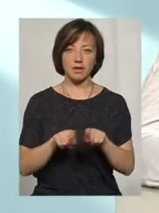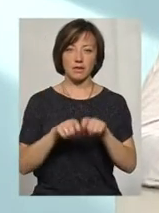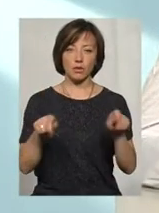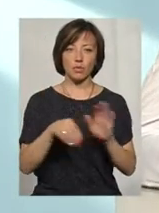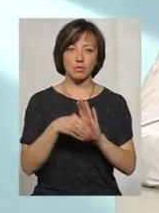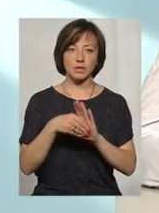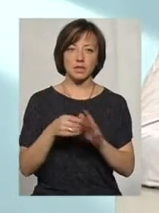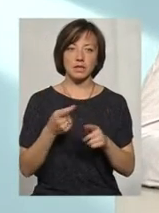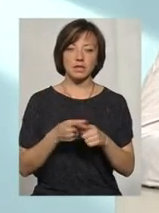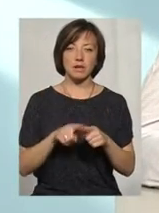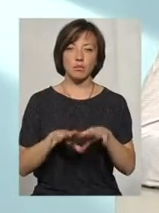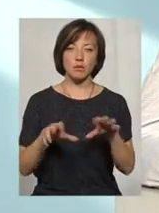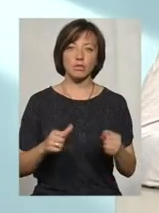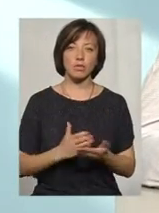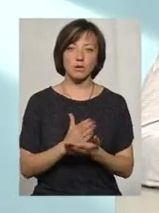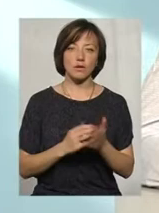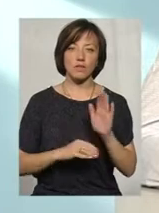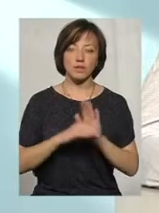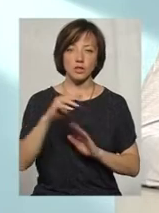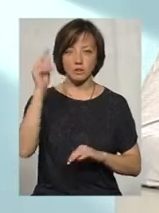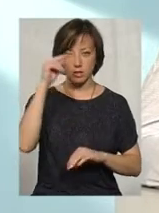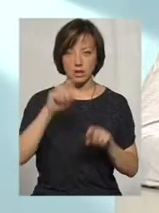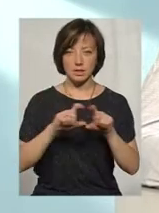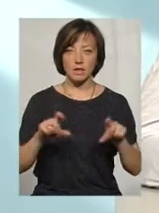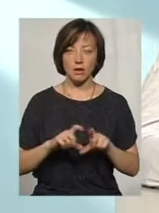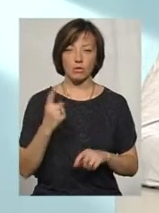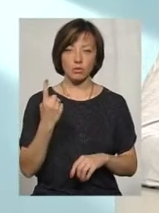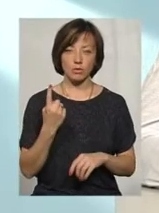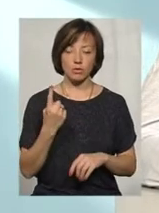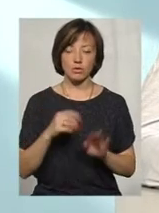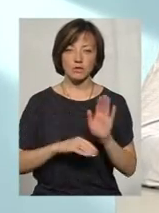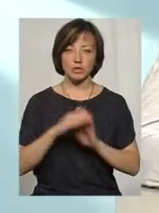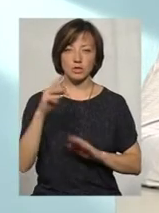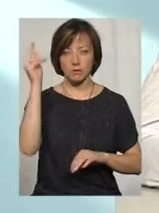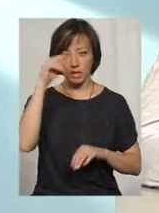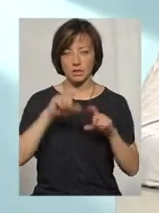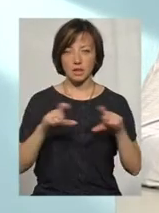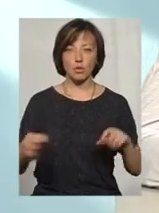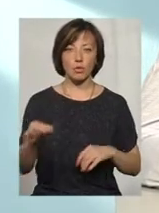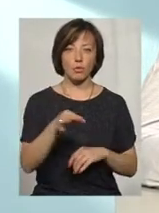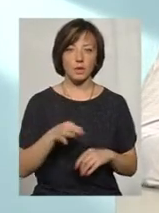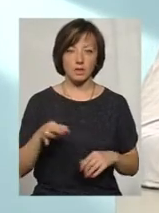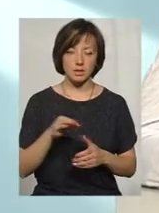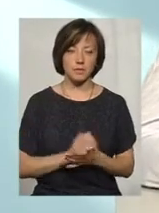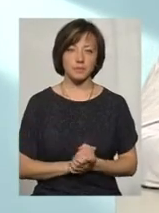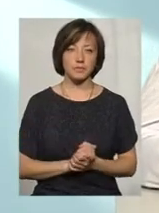це посадові особи вищих навчальних закладів, одного з вищих навчальних закладів нашої області.